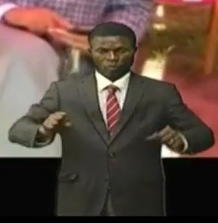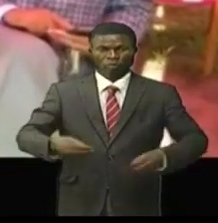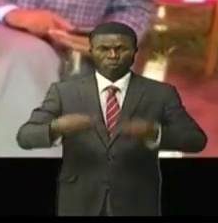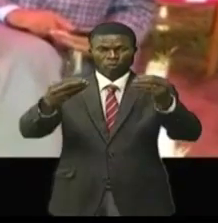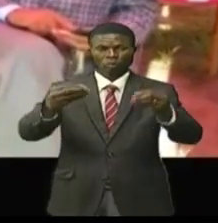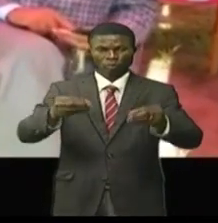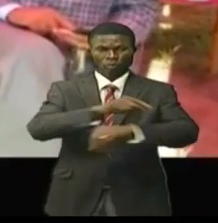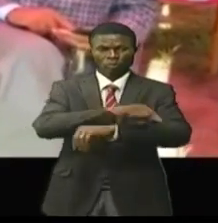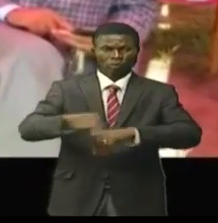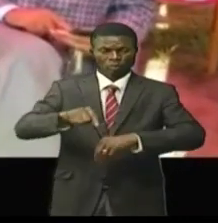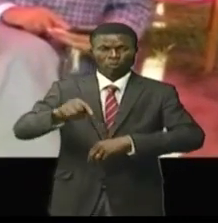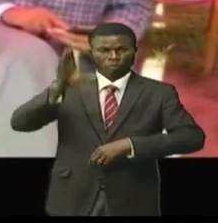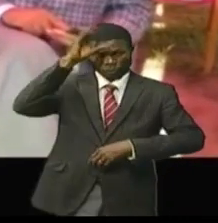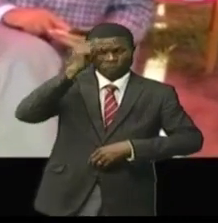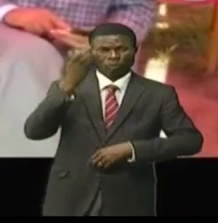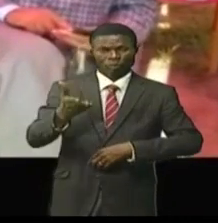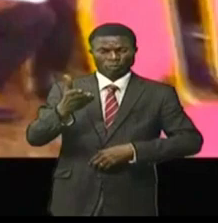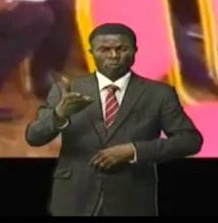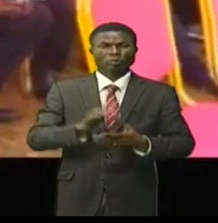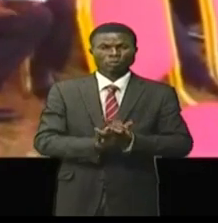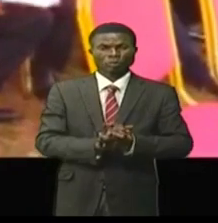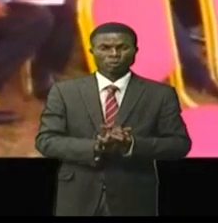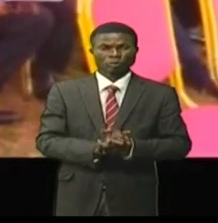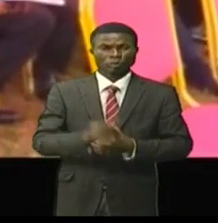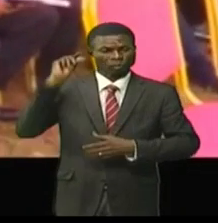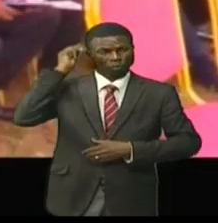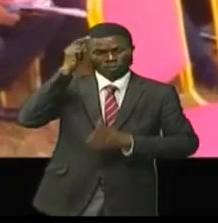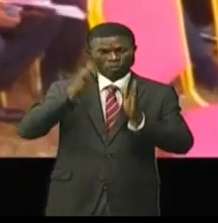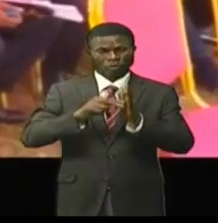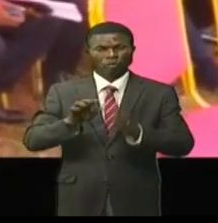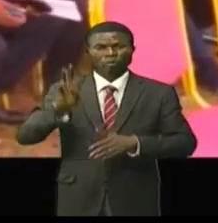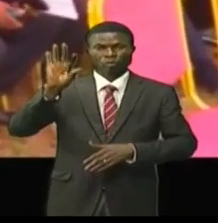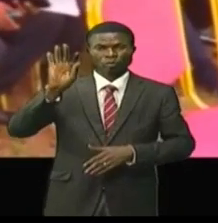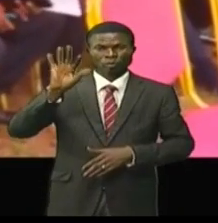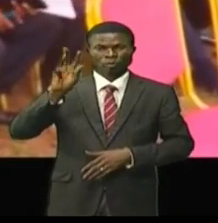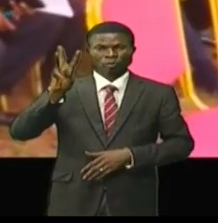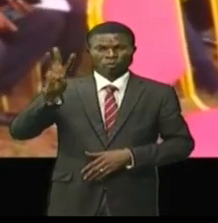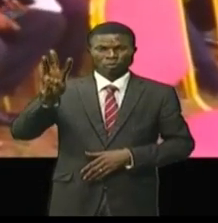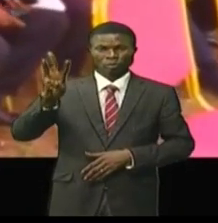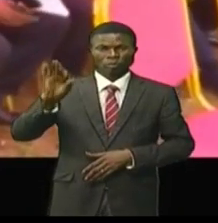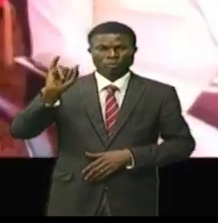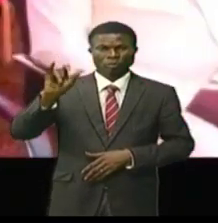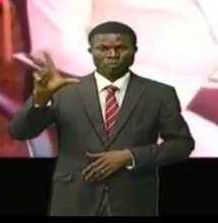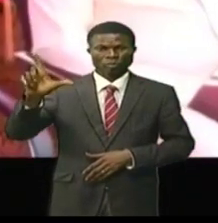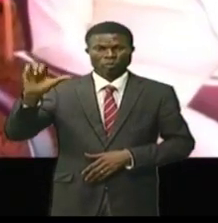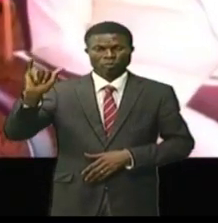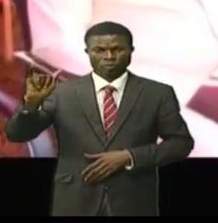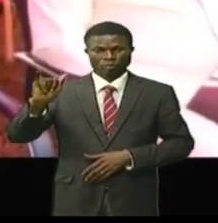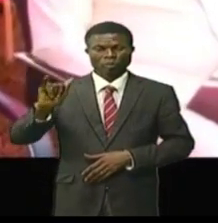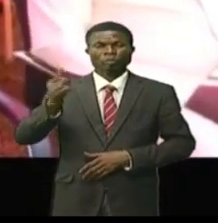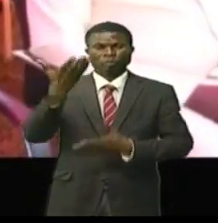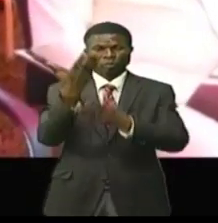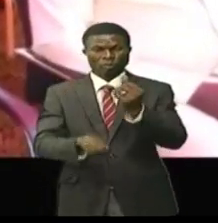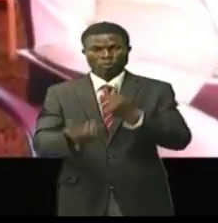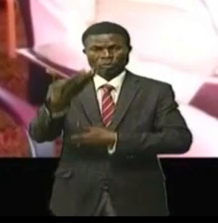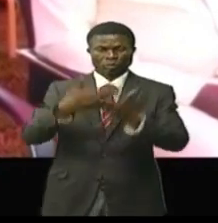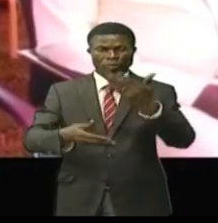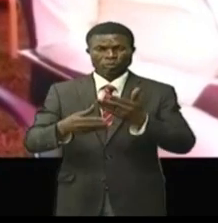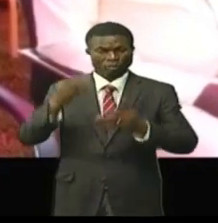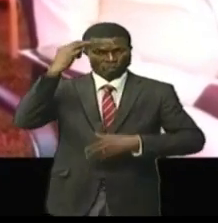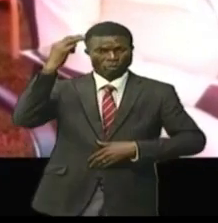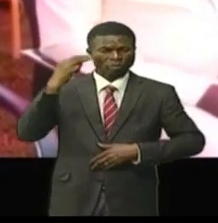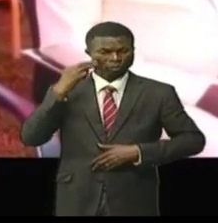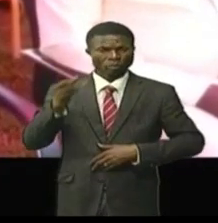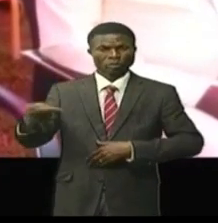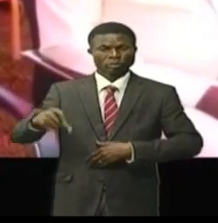par la haute hiérarchie de cette direction. Le gouverneur Winnie Itsundula Sang, ici représenté par le ministre provincial en charge de